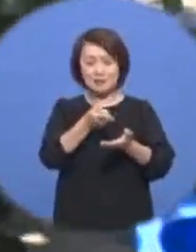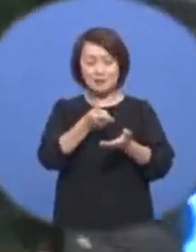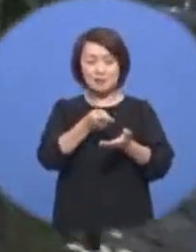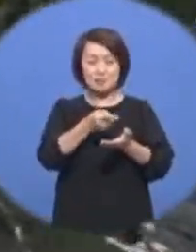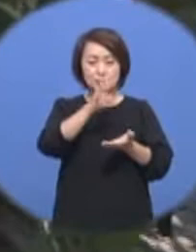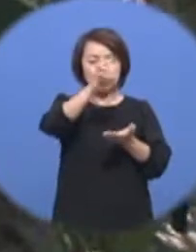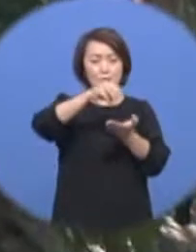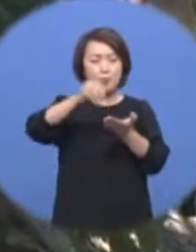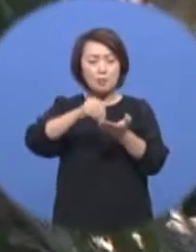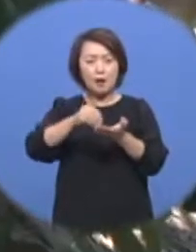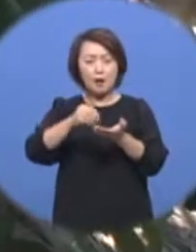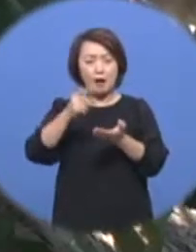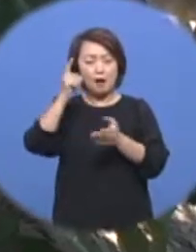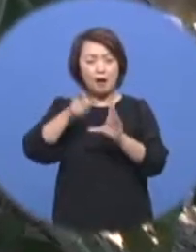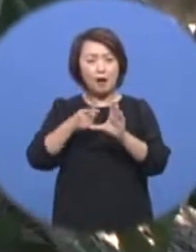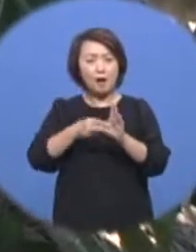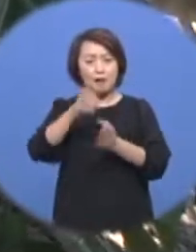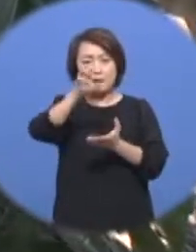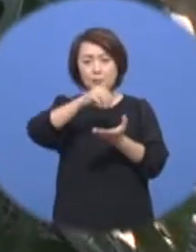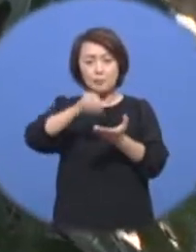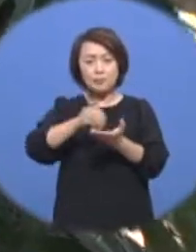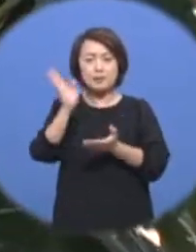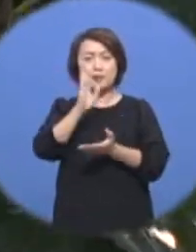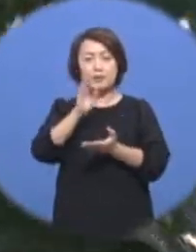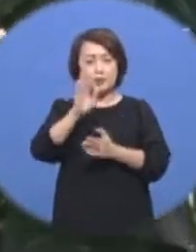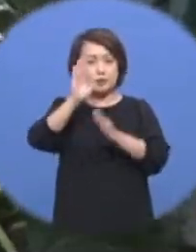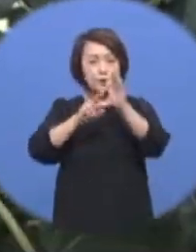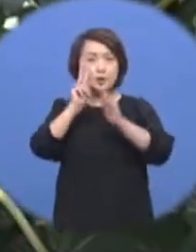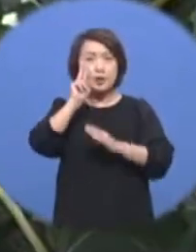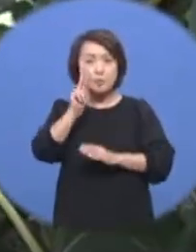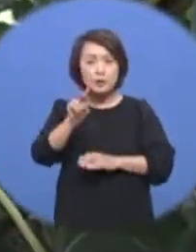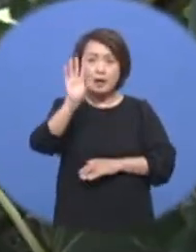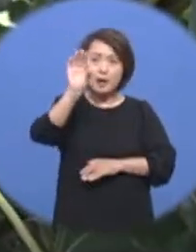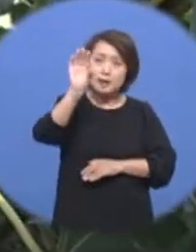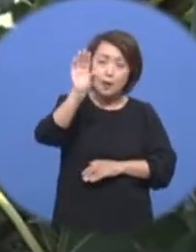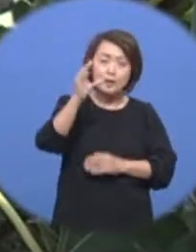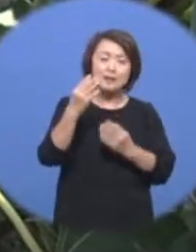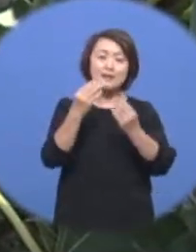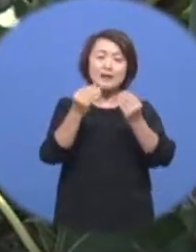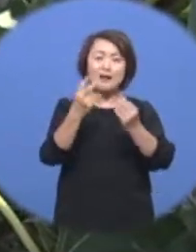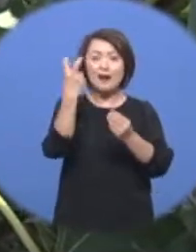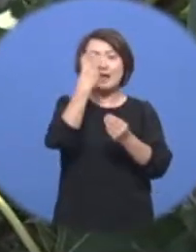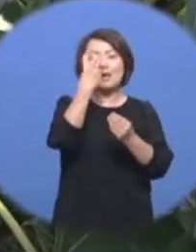ではなくって、その時時の状態を目で見て手で触りながら確